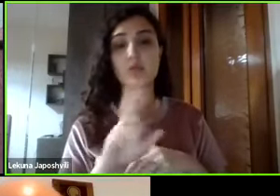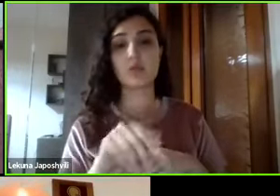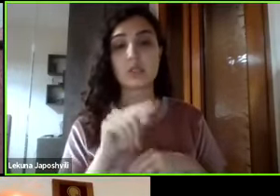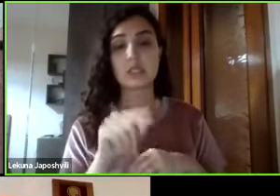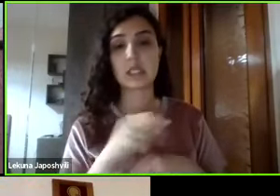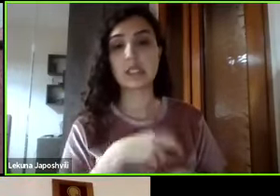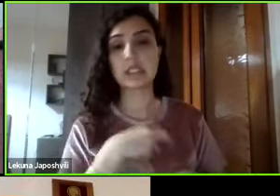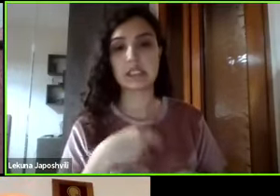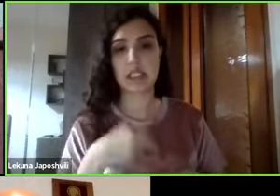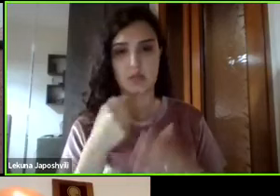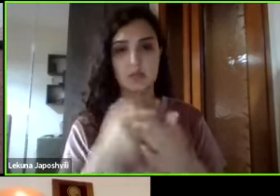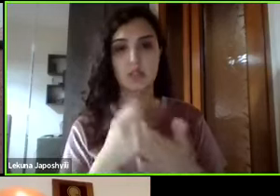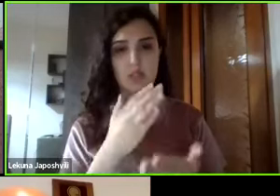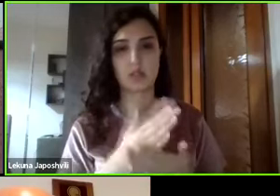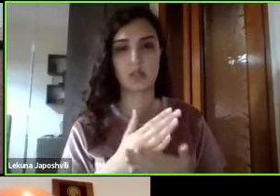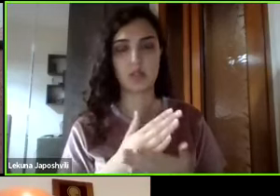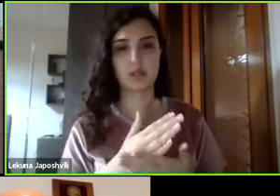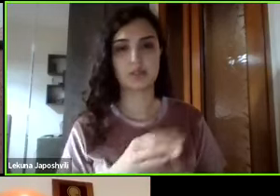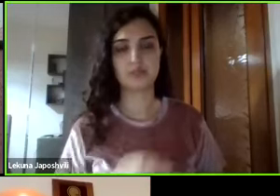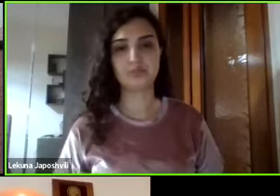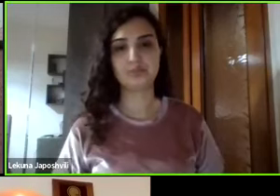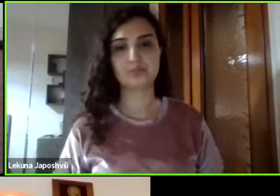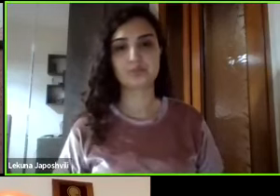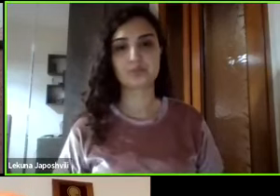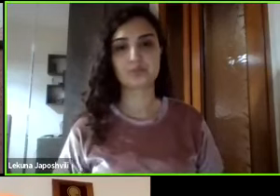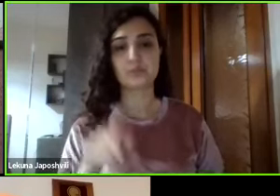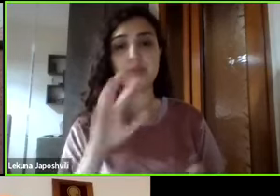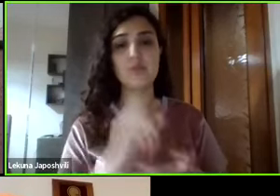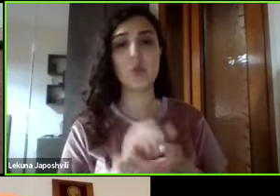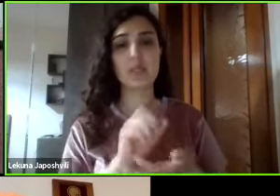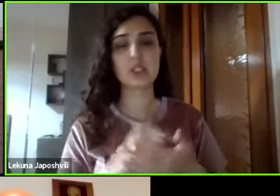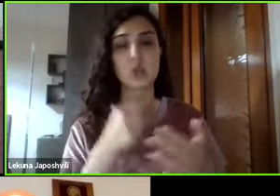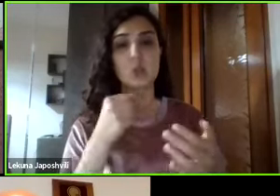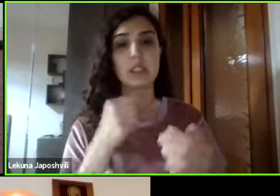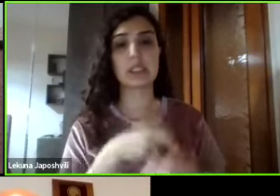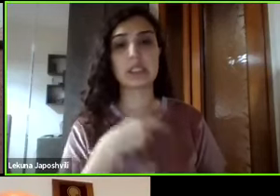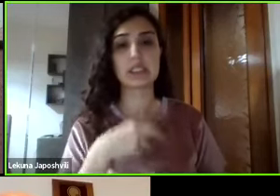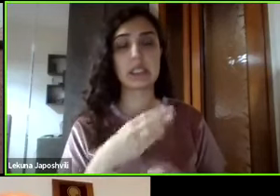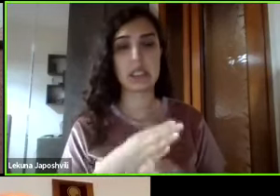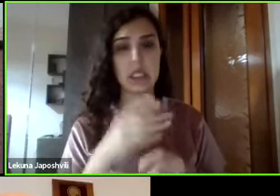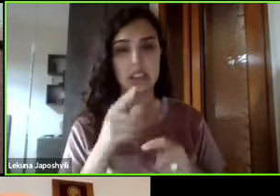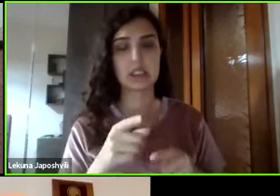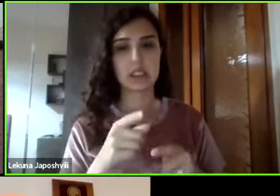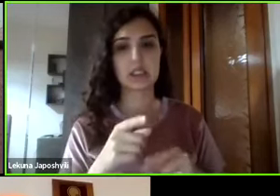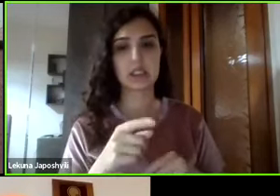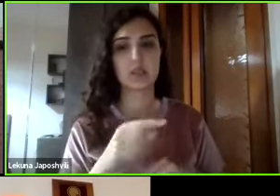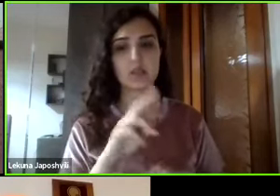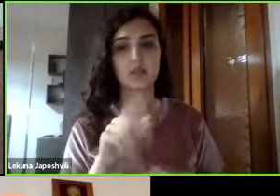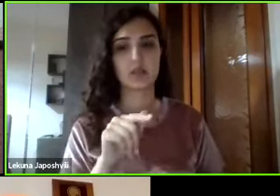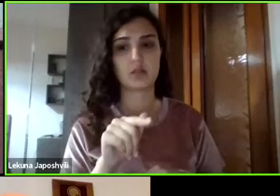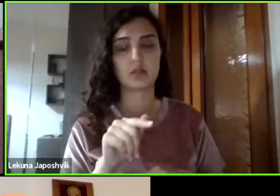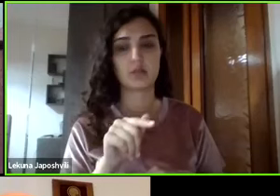riskze. Nu es komertsiuli riskits ari, tumtsa ghirs am riskis gatseva da